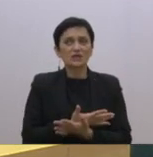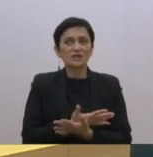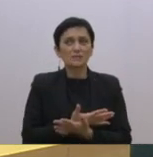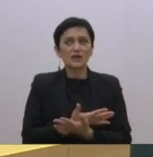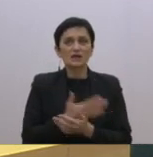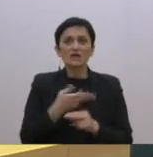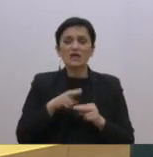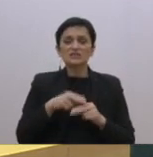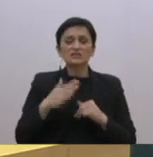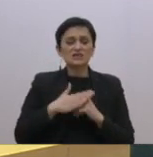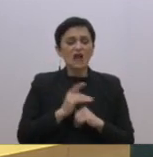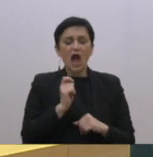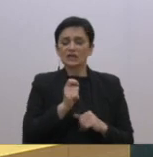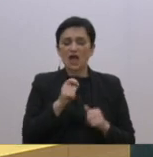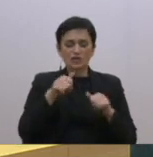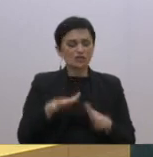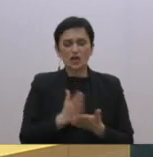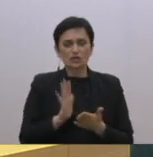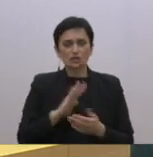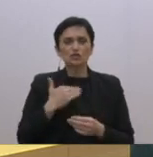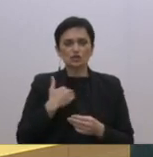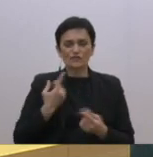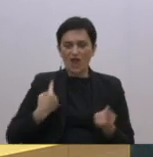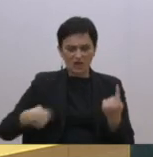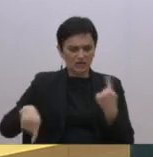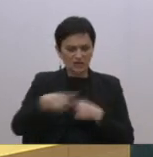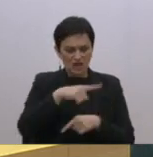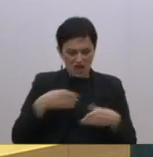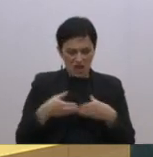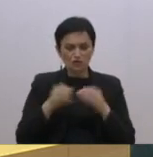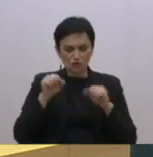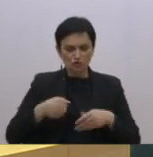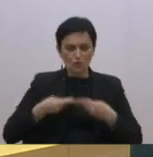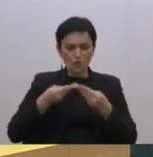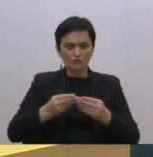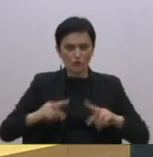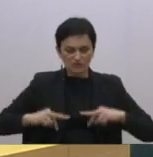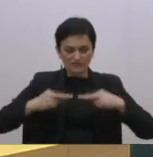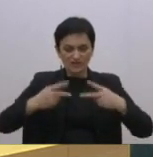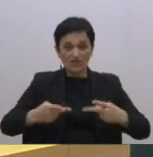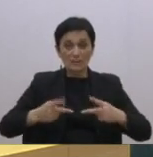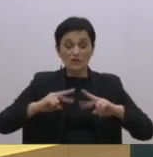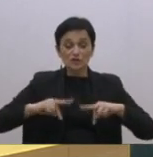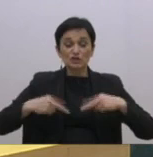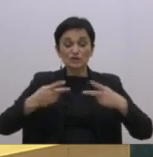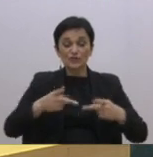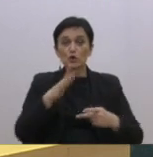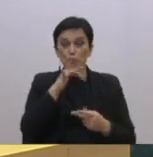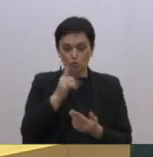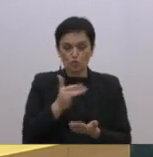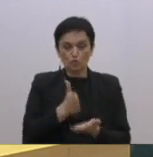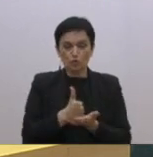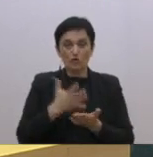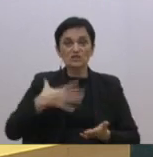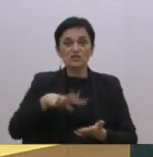განაჩენი არ არის და ჩვენ ყველას ერთად შეგვიძლია მოვიტანოთ ცვლილებები. ცვლილებების დრო მოვიდა,